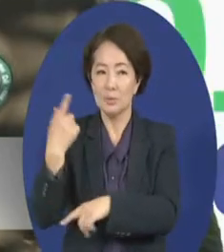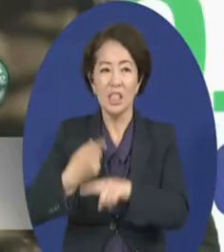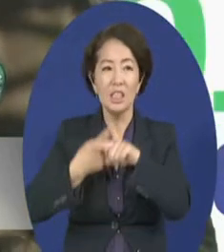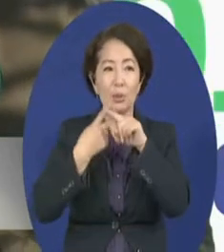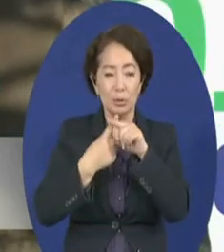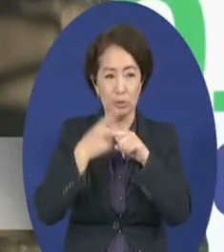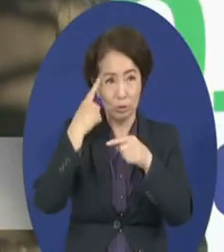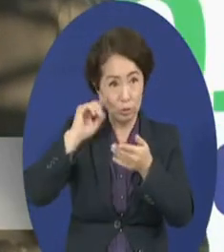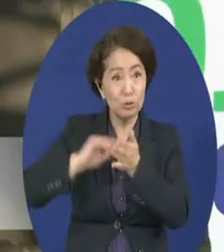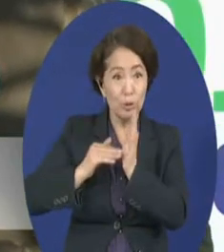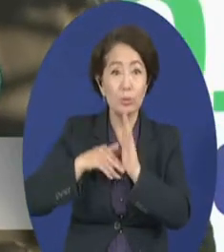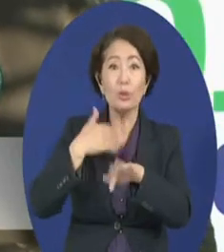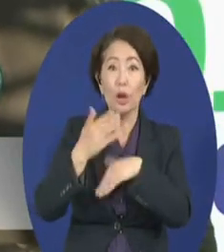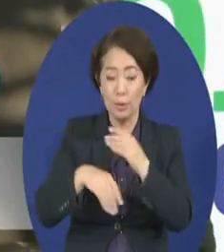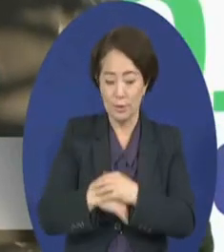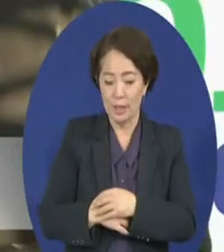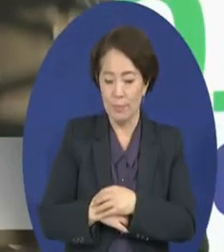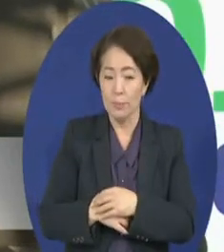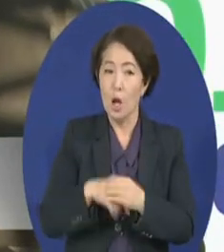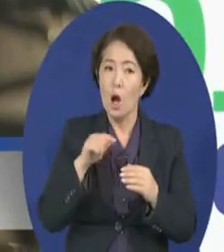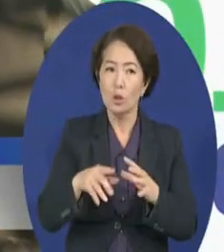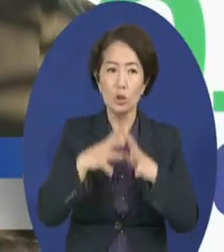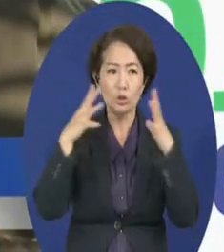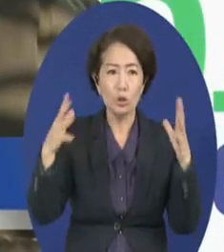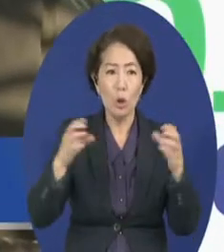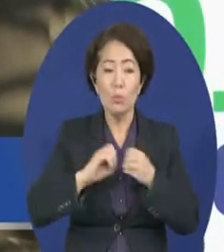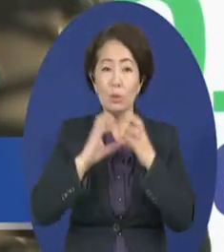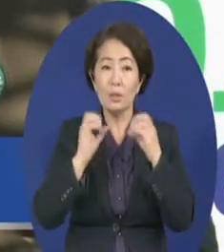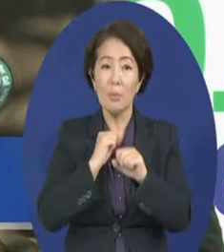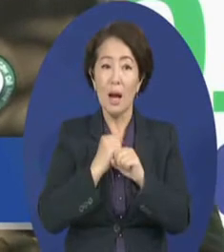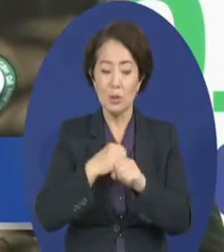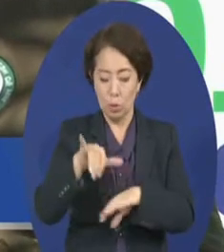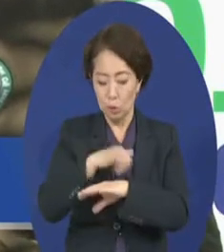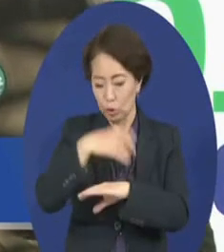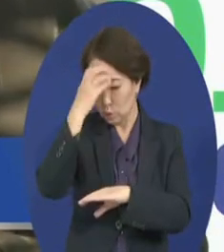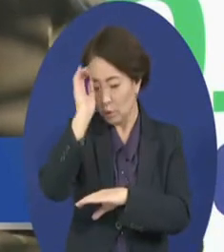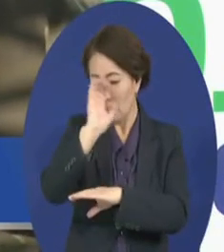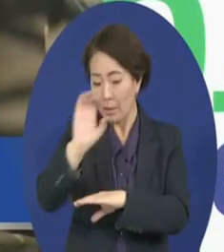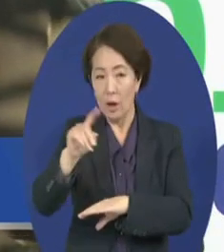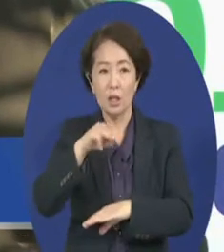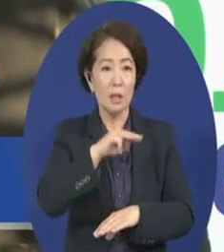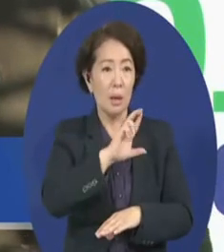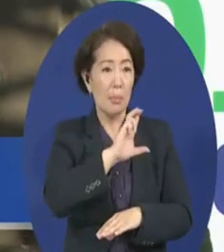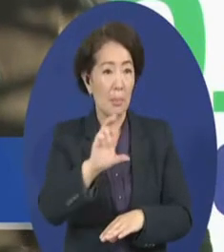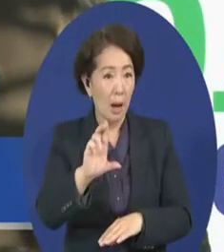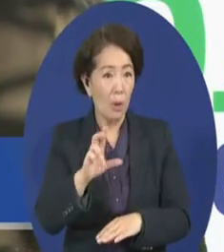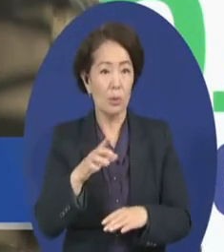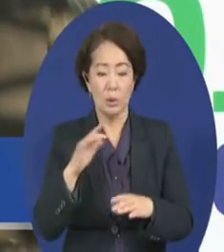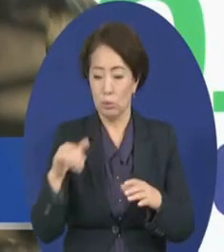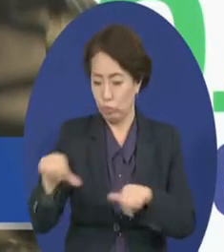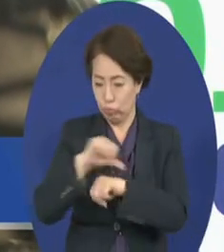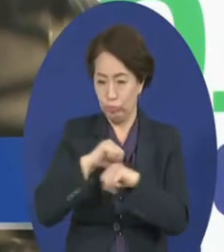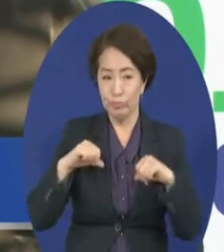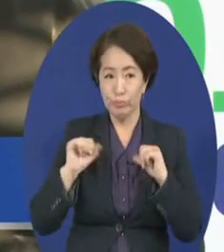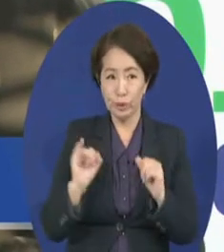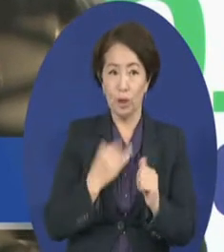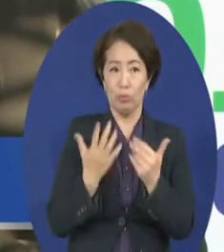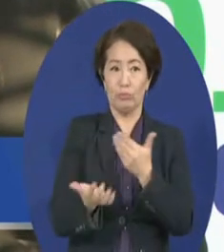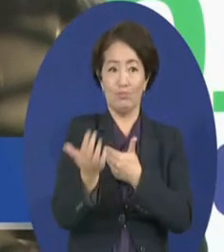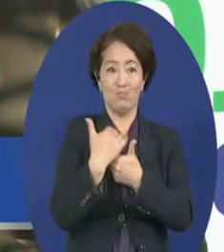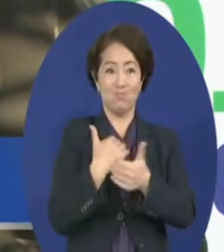байгаа. Энэхүү том бүтээн байгуулалтын ажил нь манай улс төрийн болон төрийн бус байгууллага хамт олон иргэдийн идэвхтэй